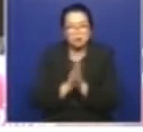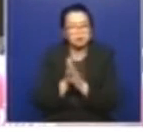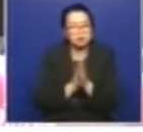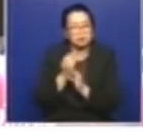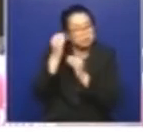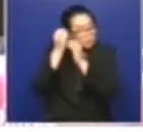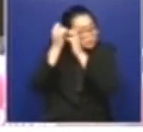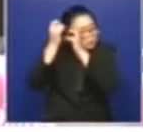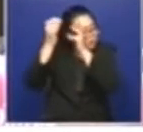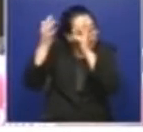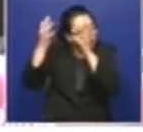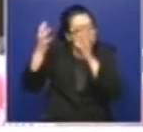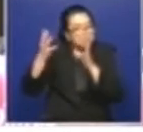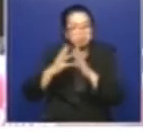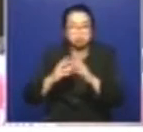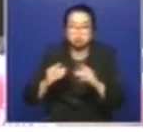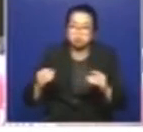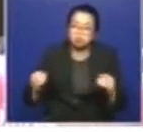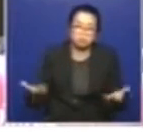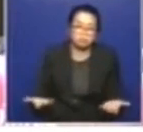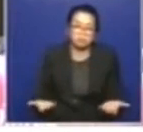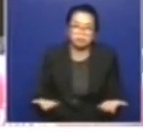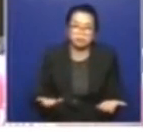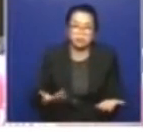เนี่ยเขาจะมีความหวังขึ้นมา